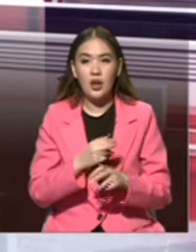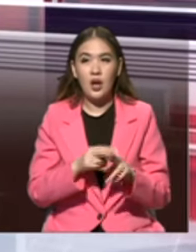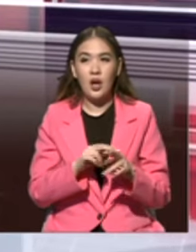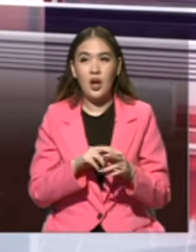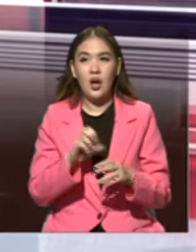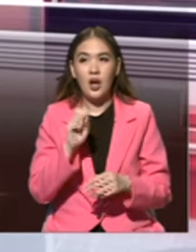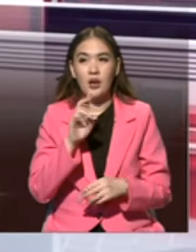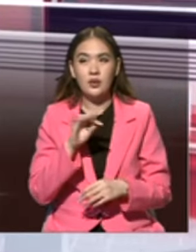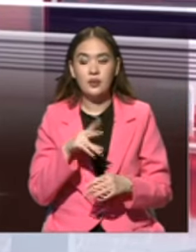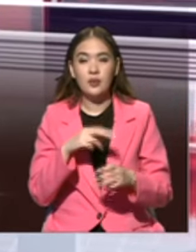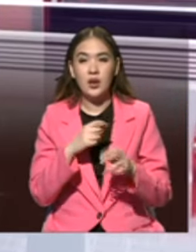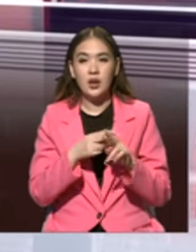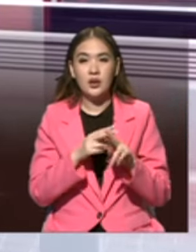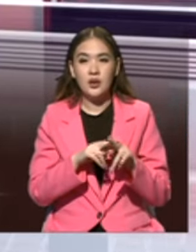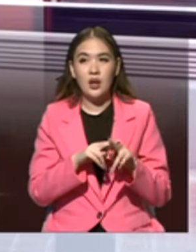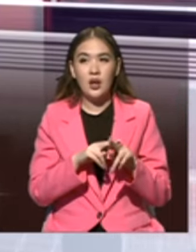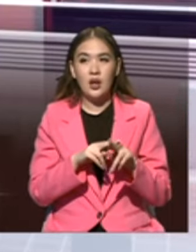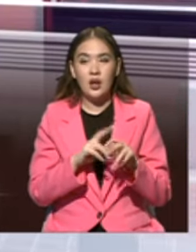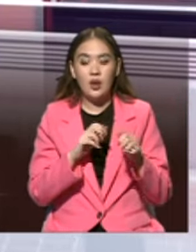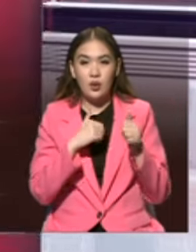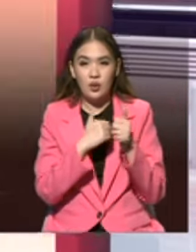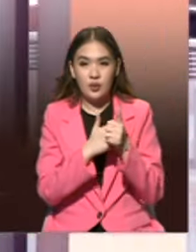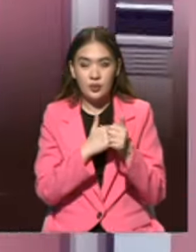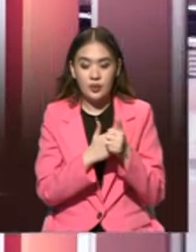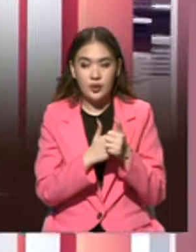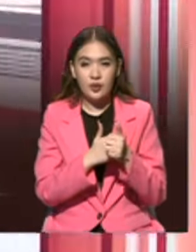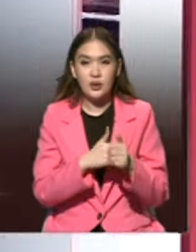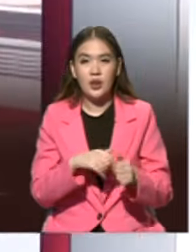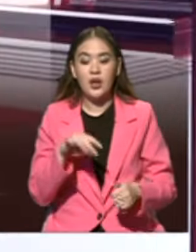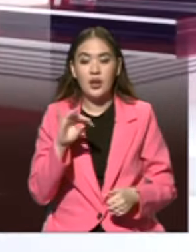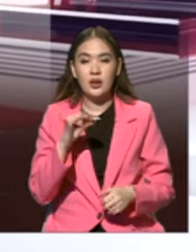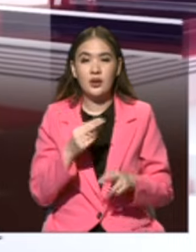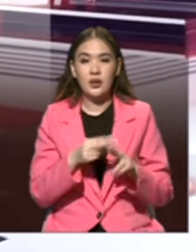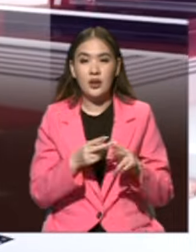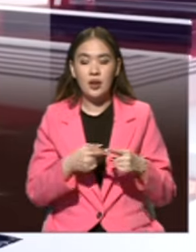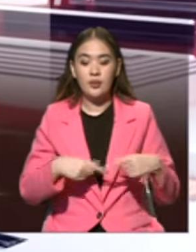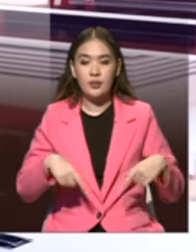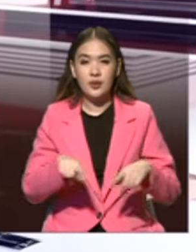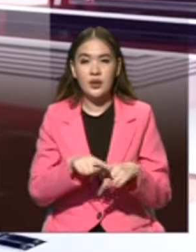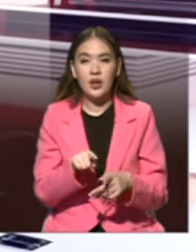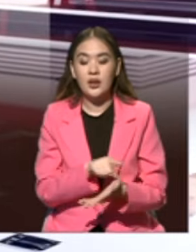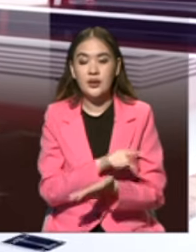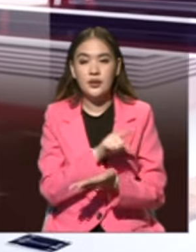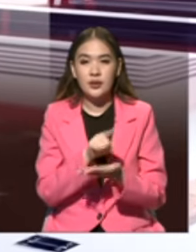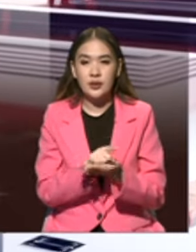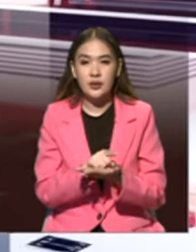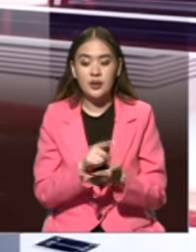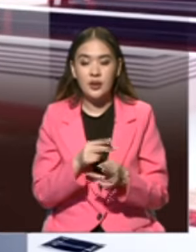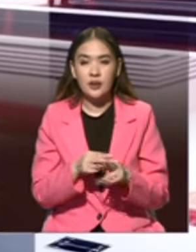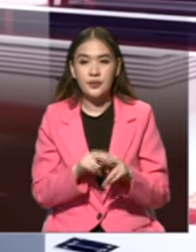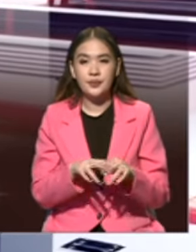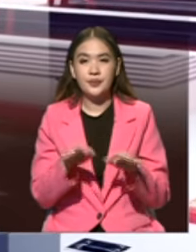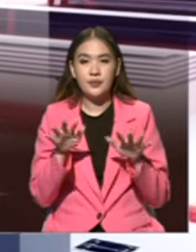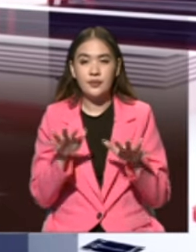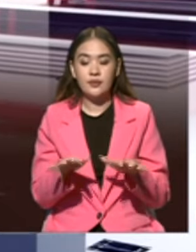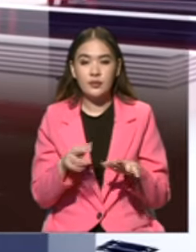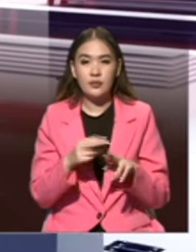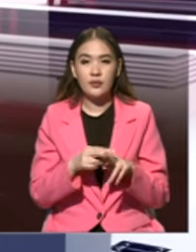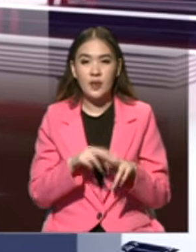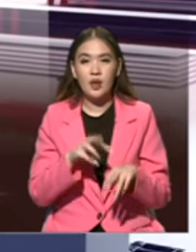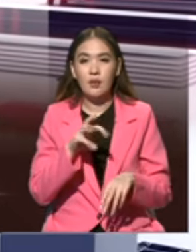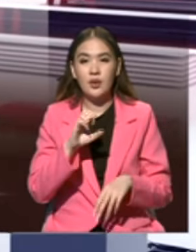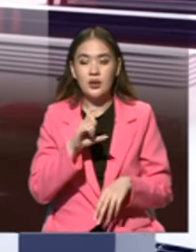ауыл шаруашылық мәселелеріндегі орынбасары. Оған да және аудандық тиісті жаңағы өкілді органдар нелер бар,